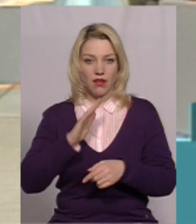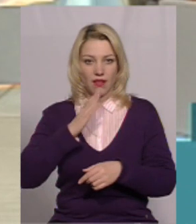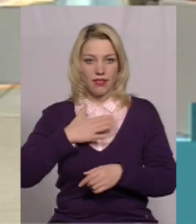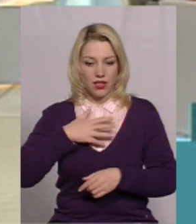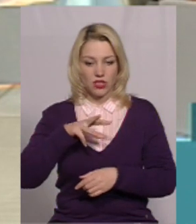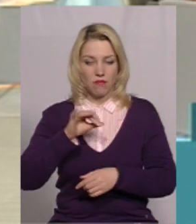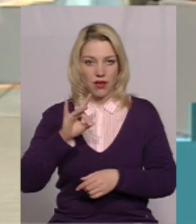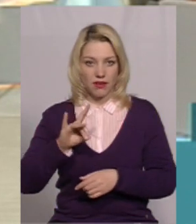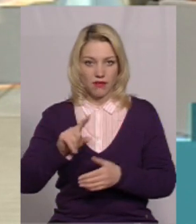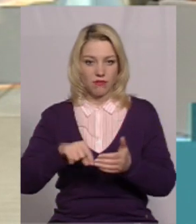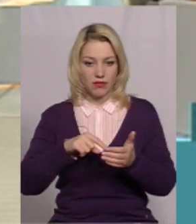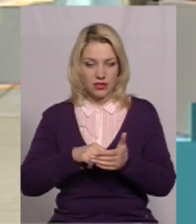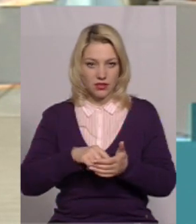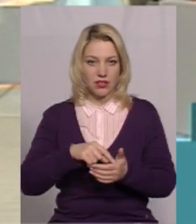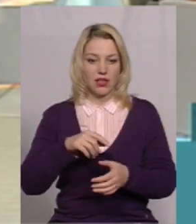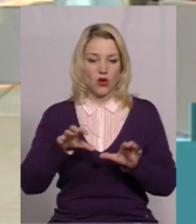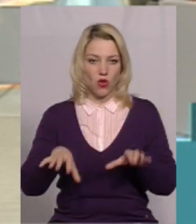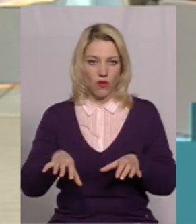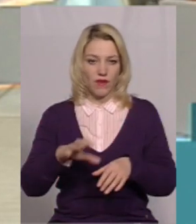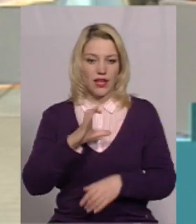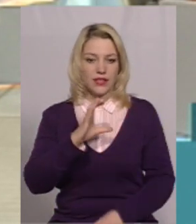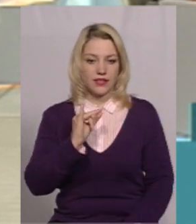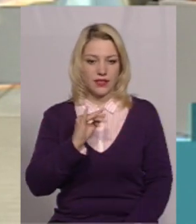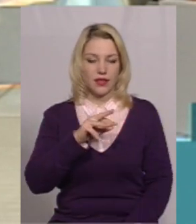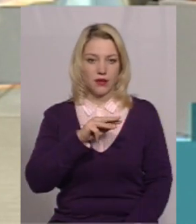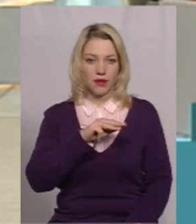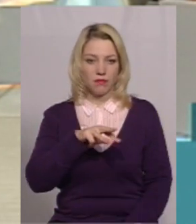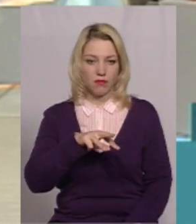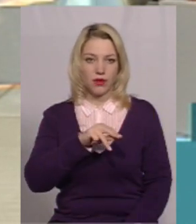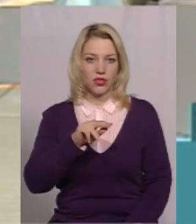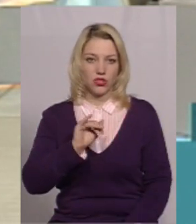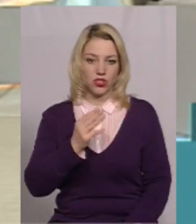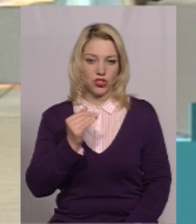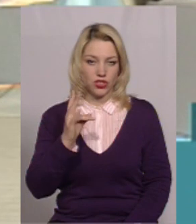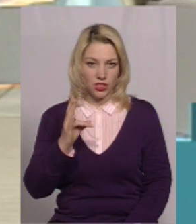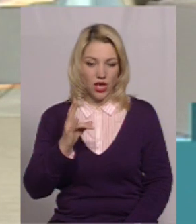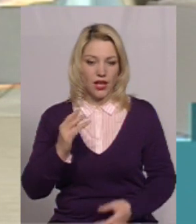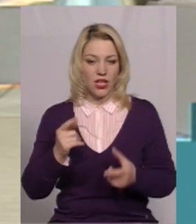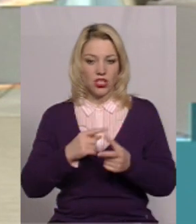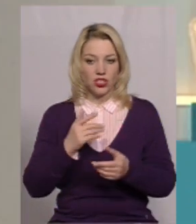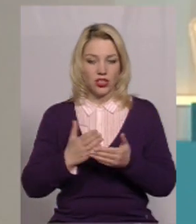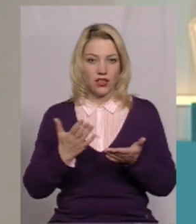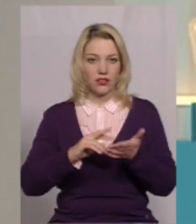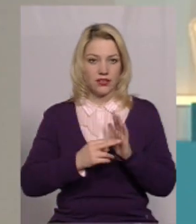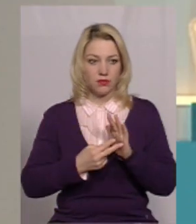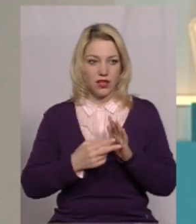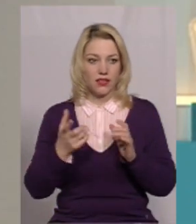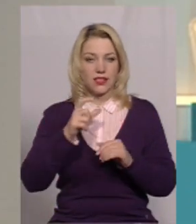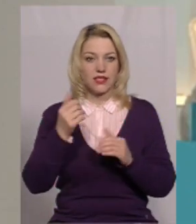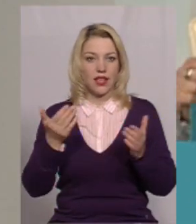наш міський голова Олександр Семчишин. Є якийсь план, за